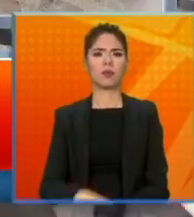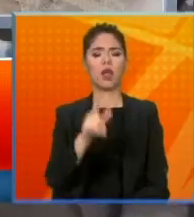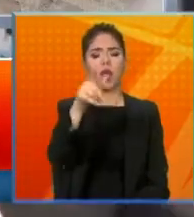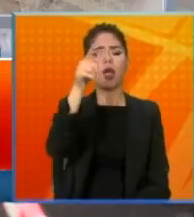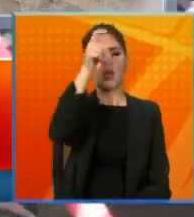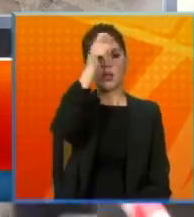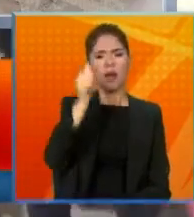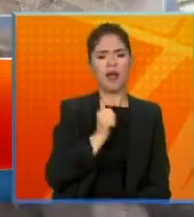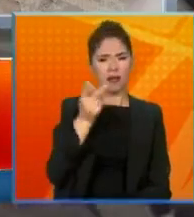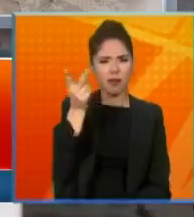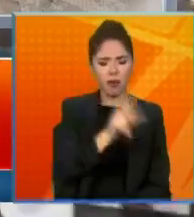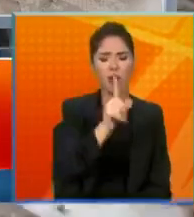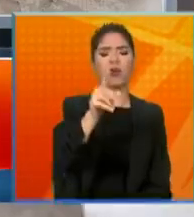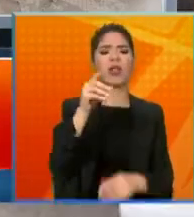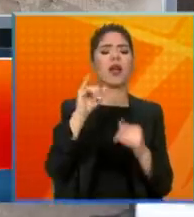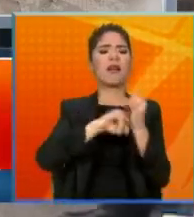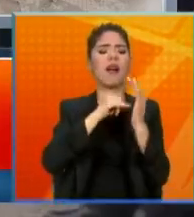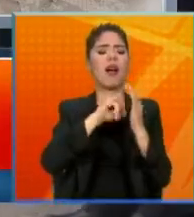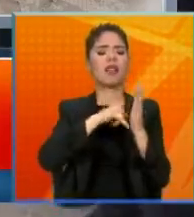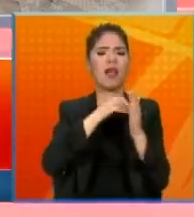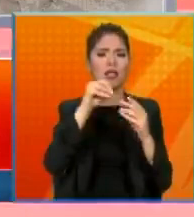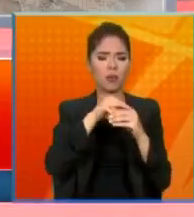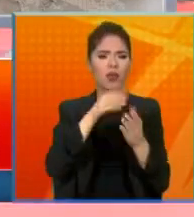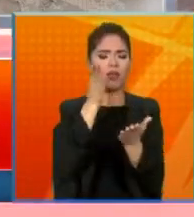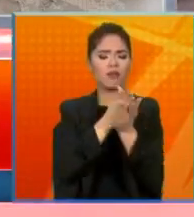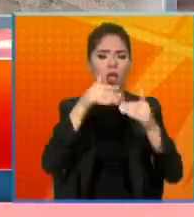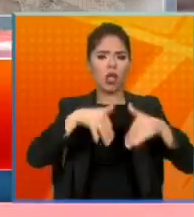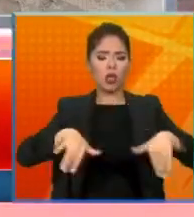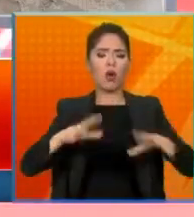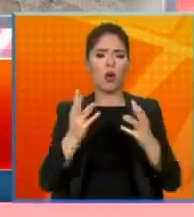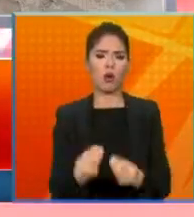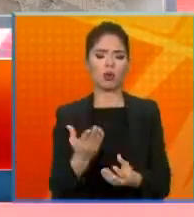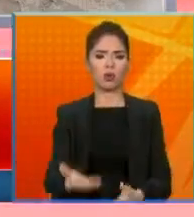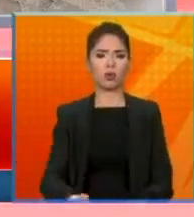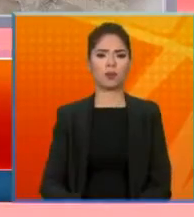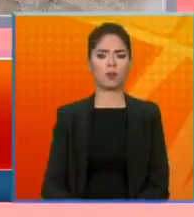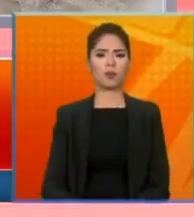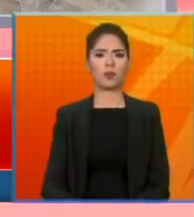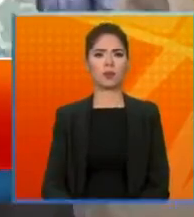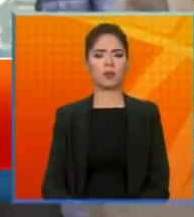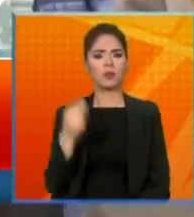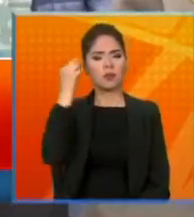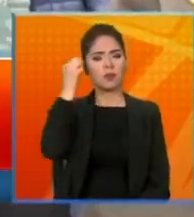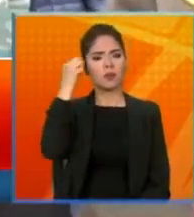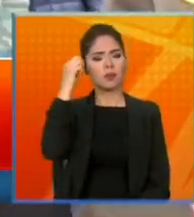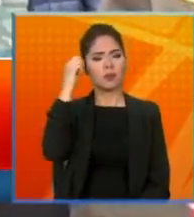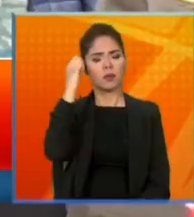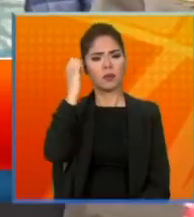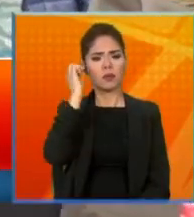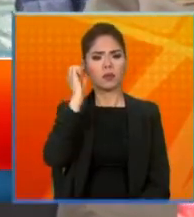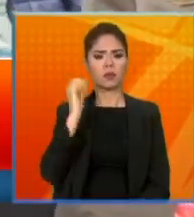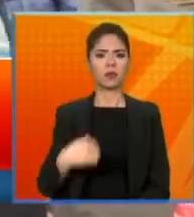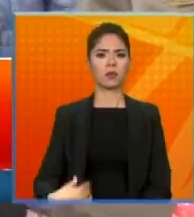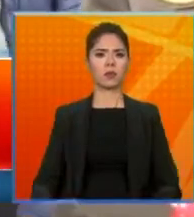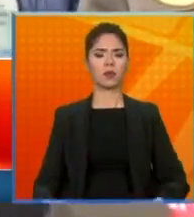Şehit sözleşmeli er için memleketi Gaziantep'te tören düzenlendi. Aslanım, gururum. Namusumuz ve